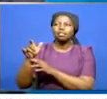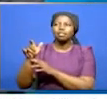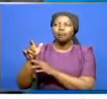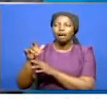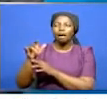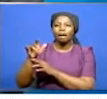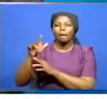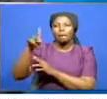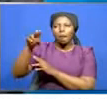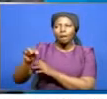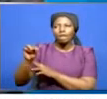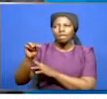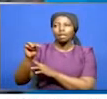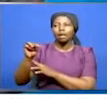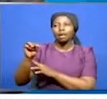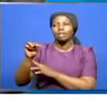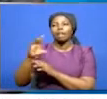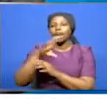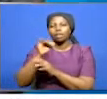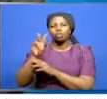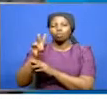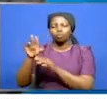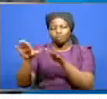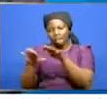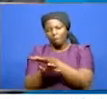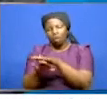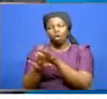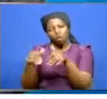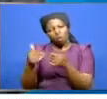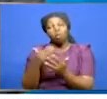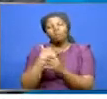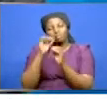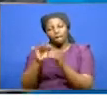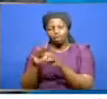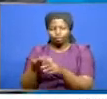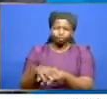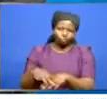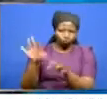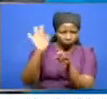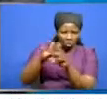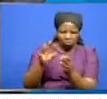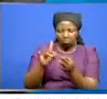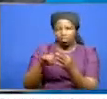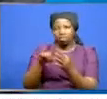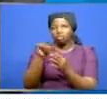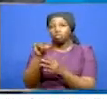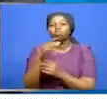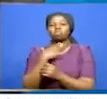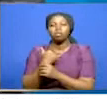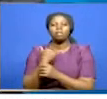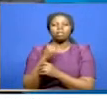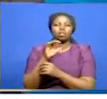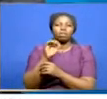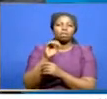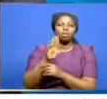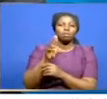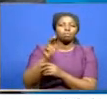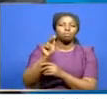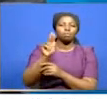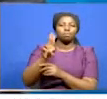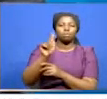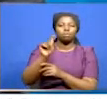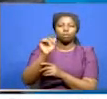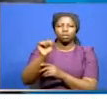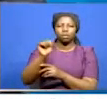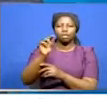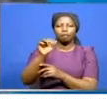prime minister na two deputies ama utaki, useme. Unataka ombudsman katika